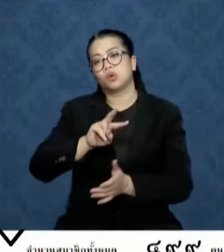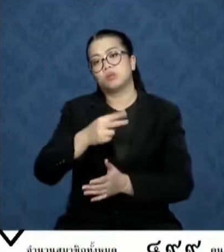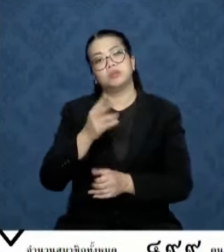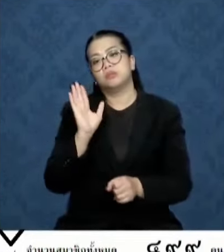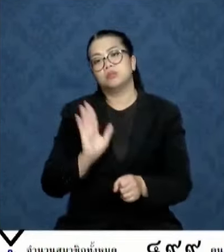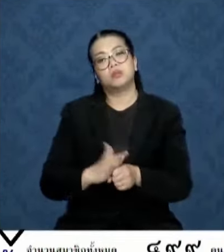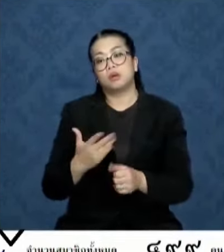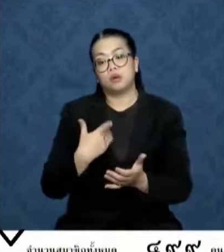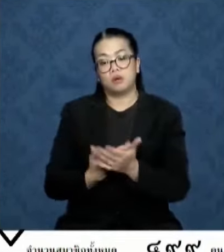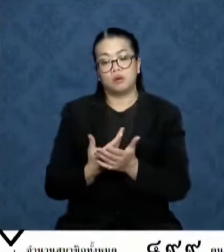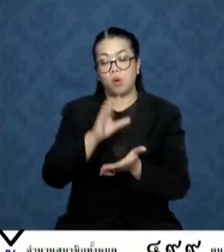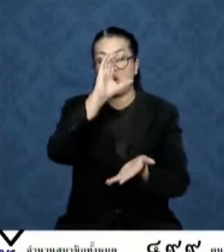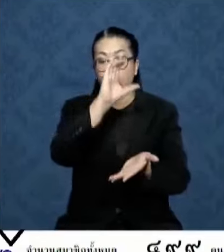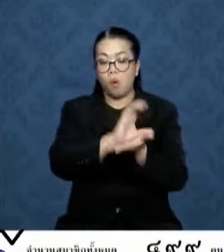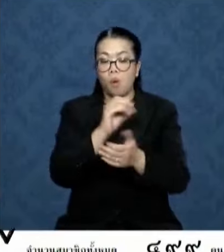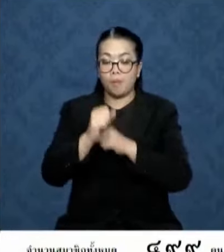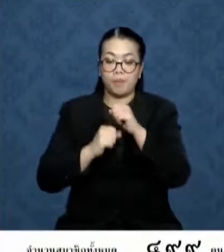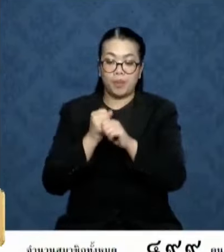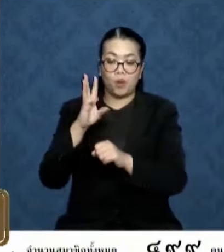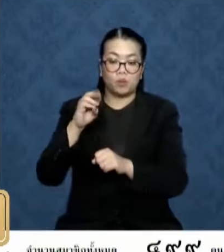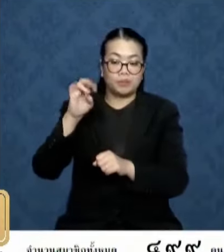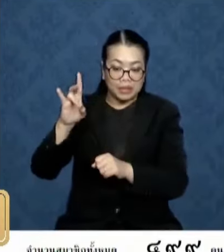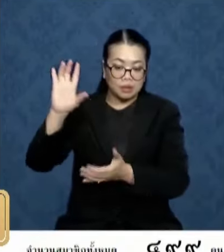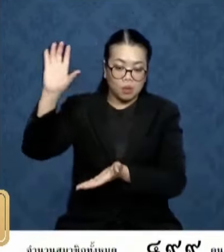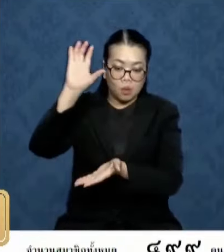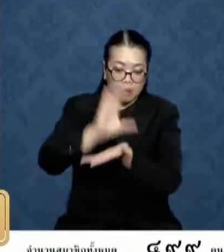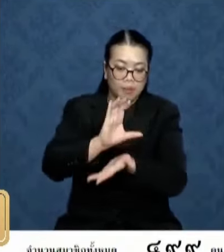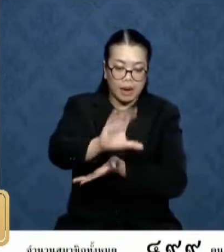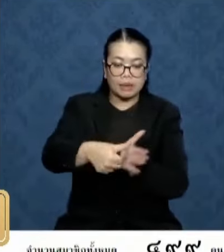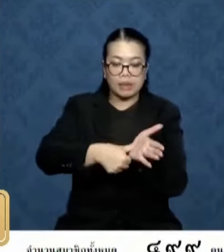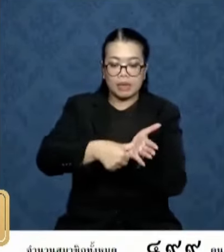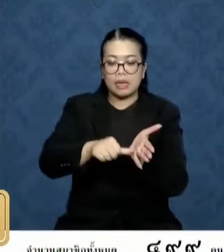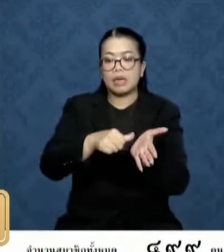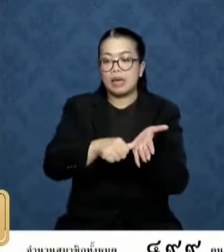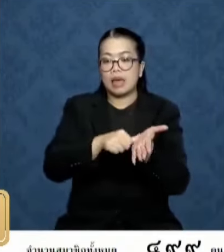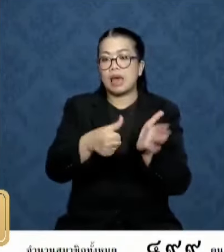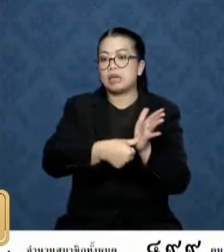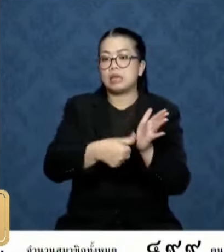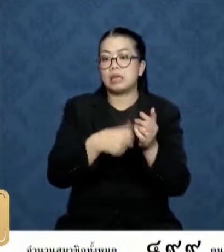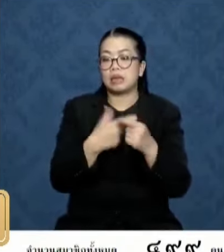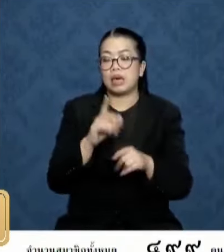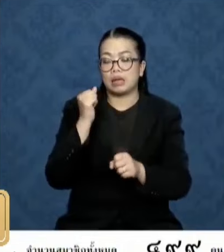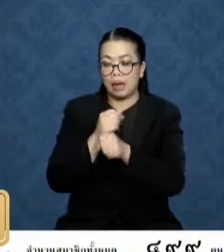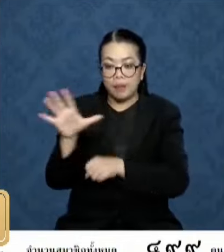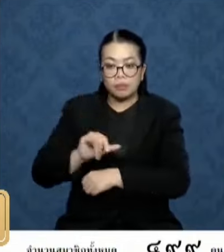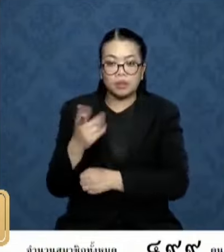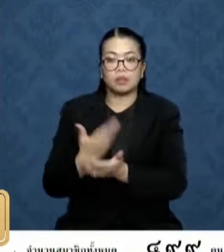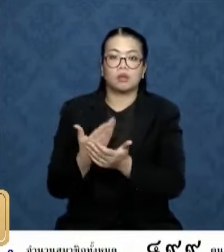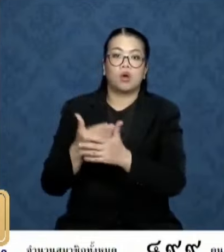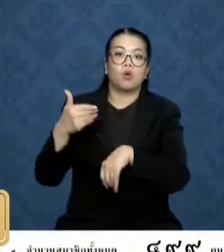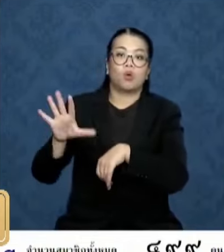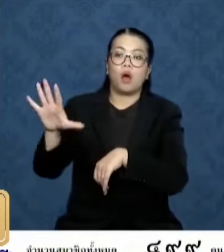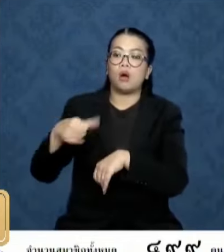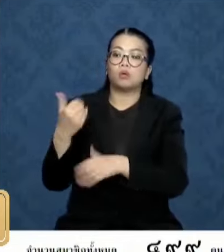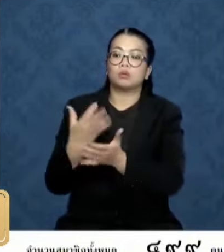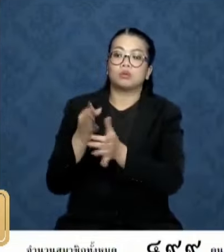การไม่ตั้งงบประมาณมาทำมัรการณแ้นี่แต่ทำโดยเงินนอกงบประมาณที่แงลแบบนี้